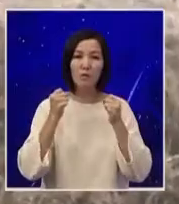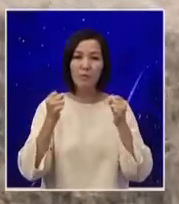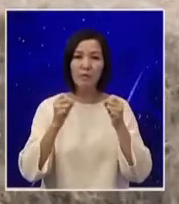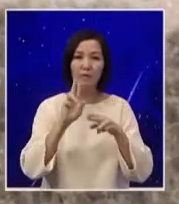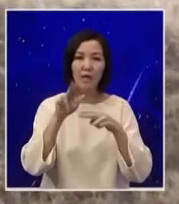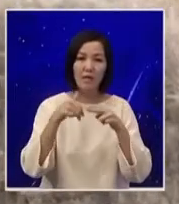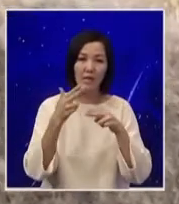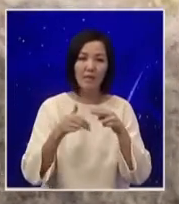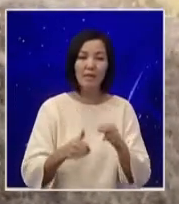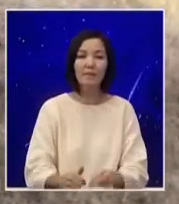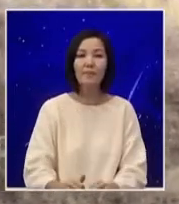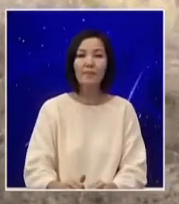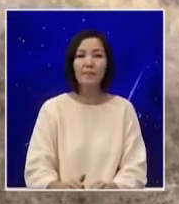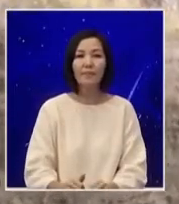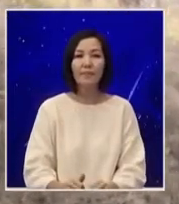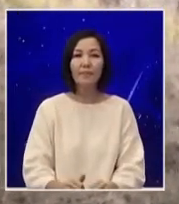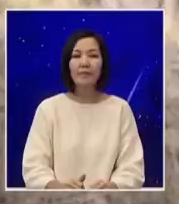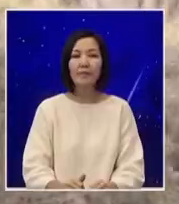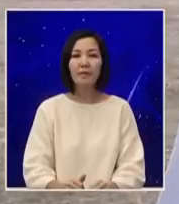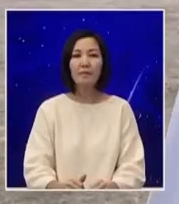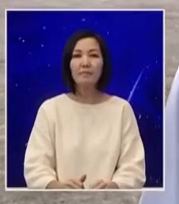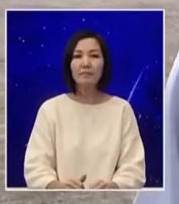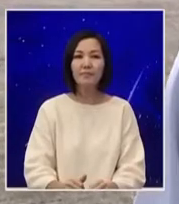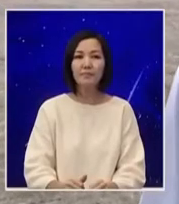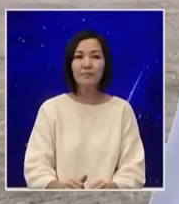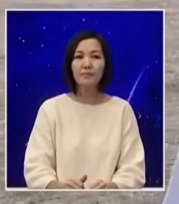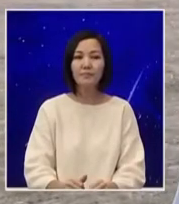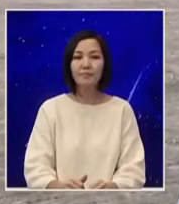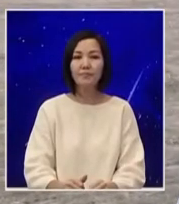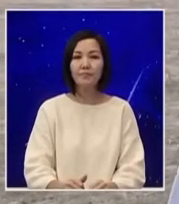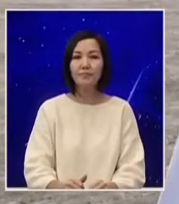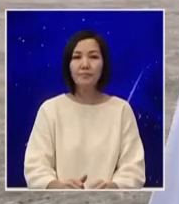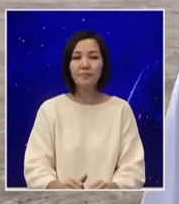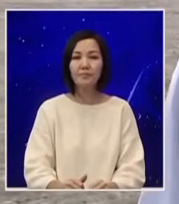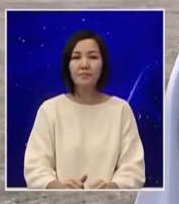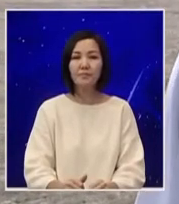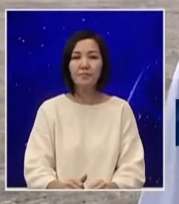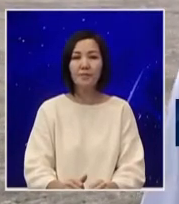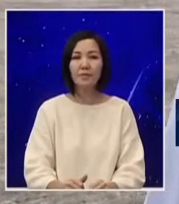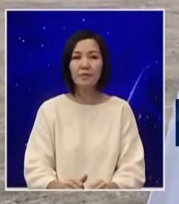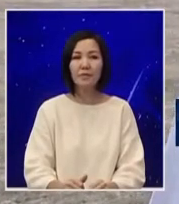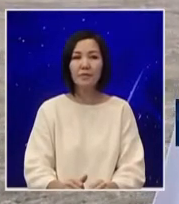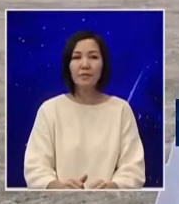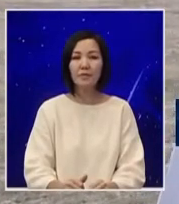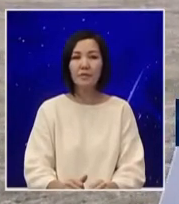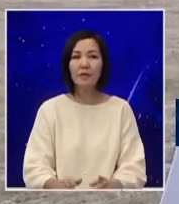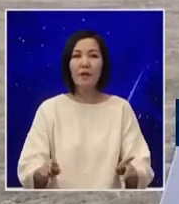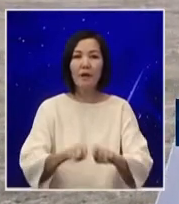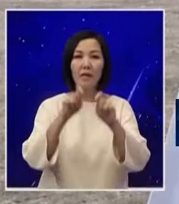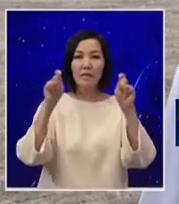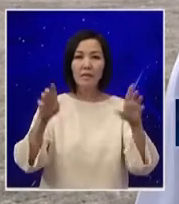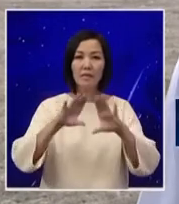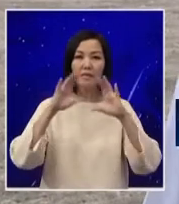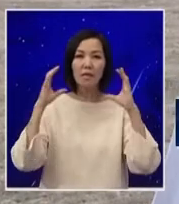атлетика а на стадион открытие открытие стадиона